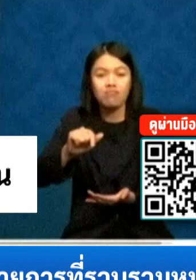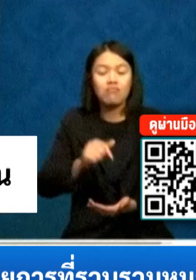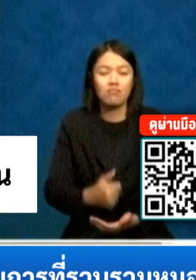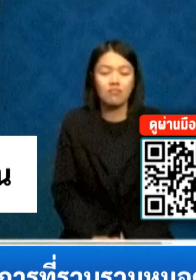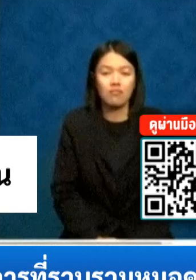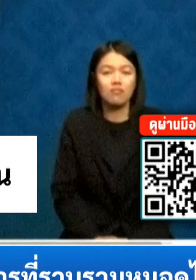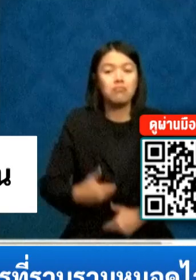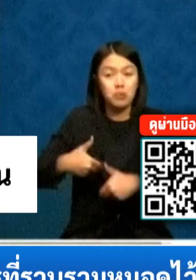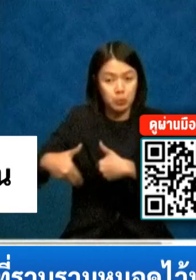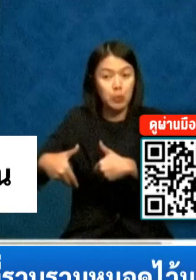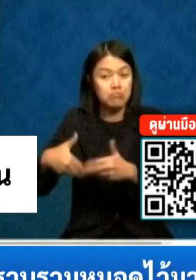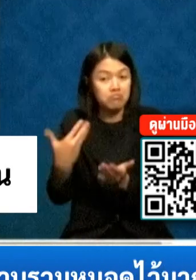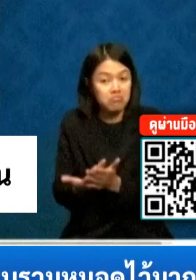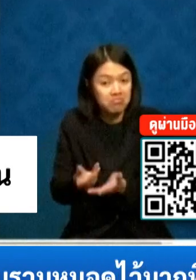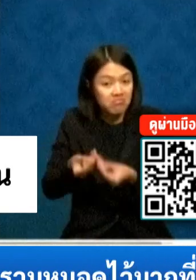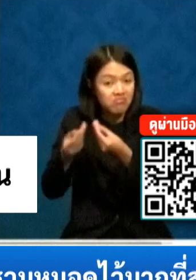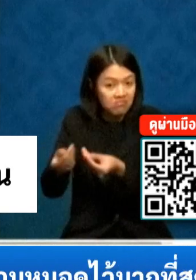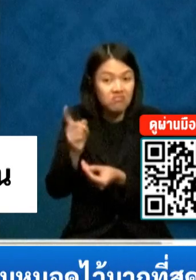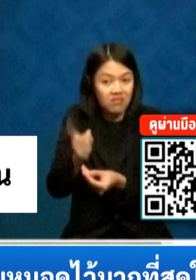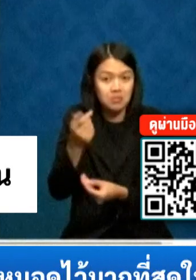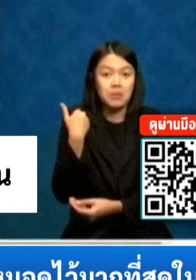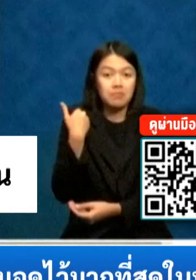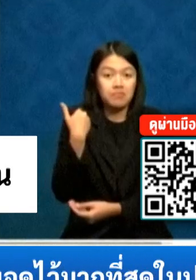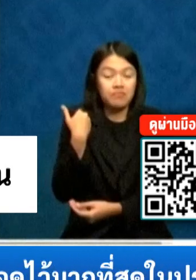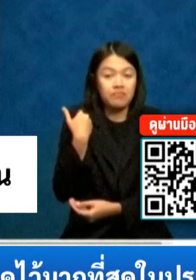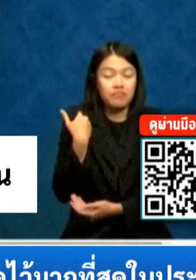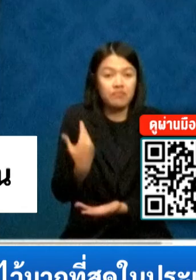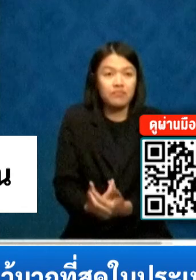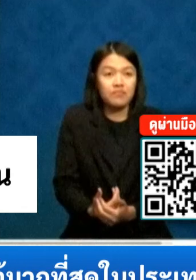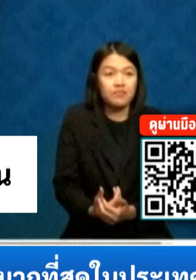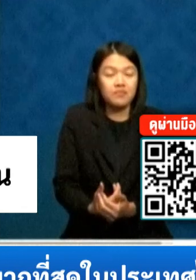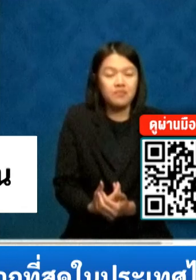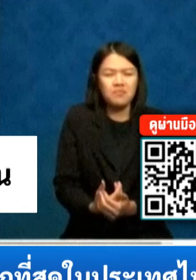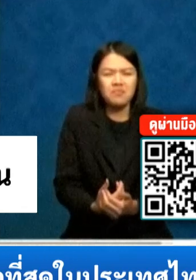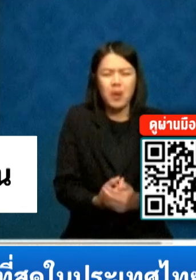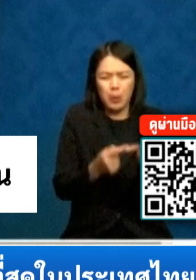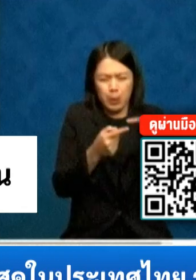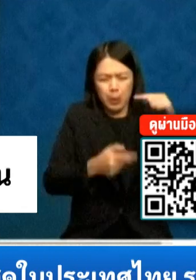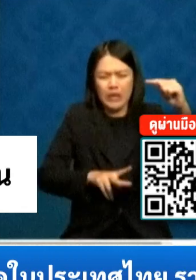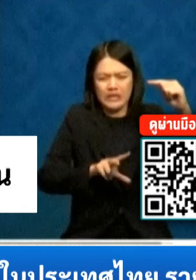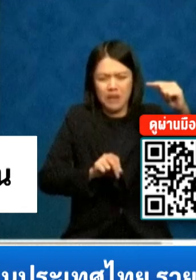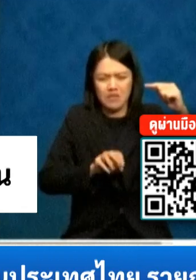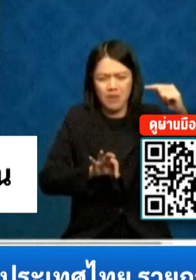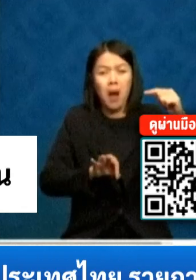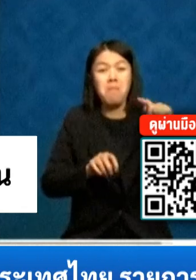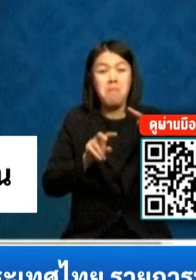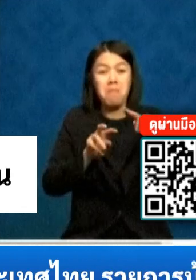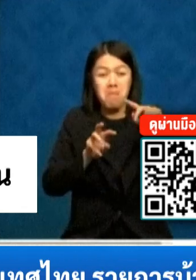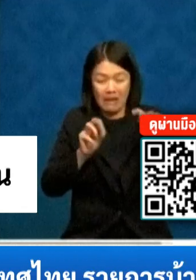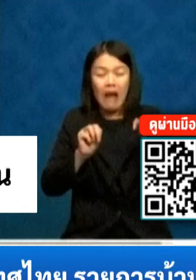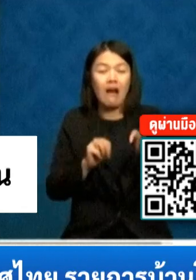จริงๆประชาชนจะได้จริงๆนี่ที่ผมนั่งดูทั้ง39มาตราเลยนี่ที่ถึงเขาจริงๆเ